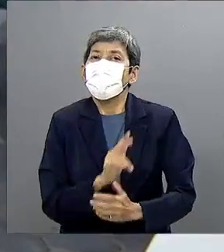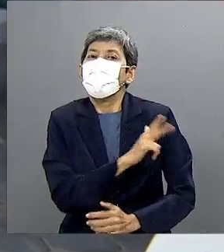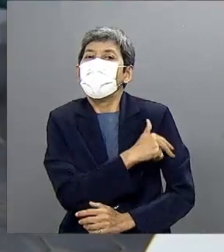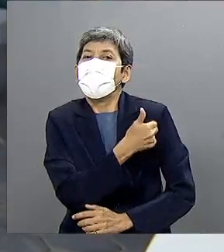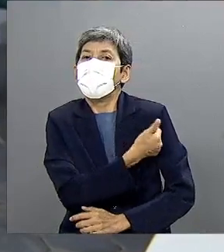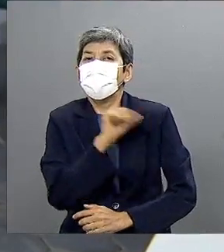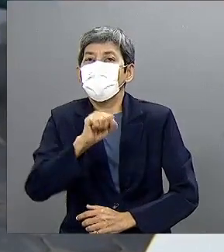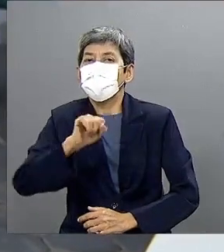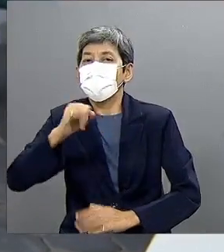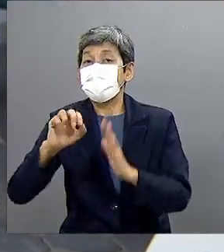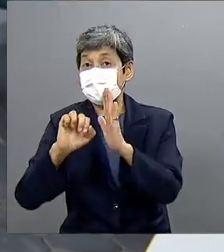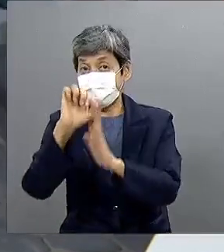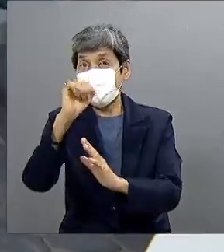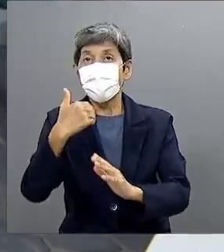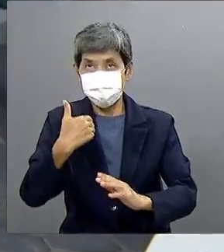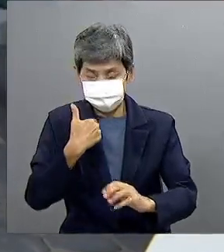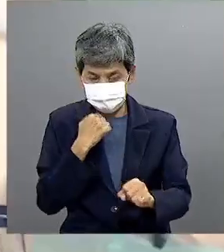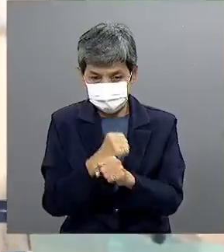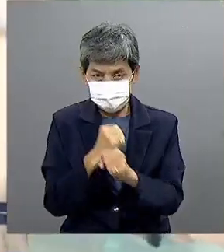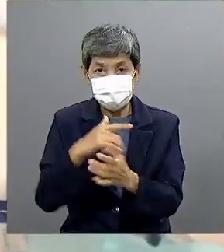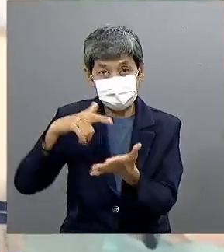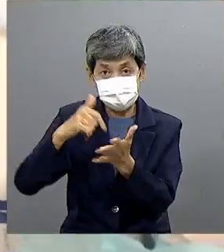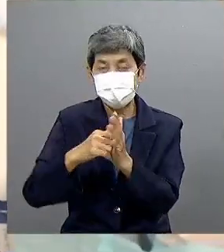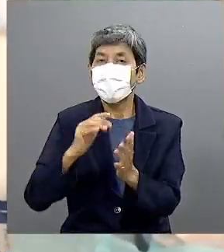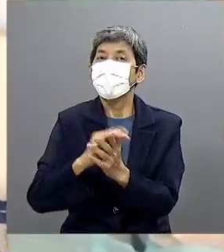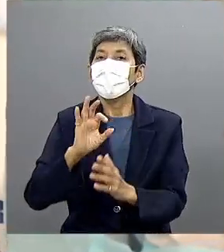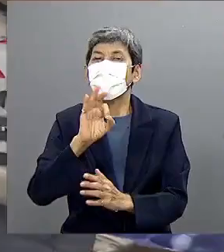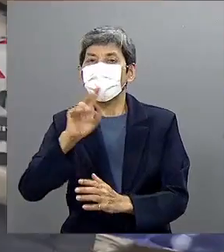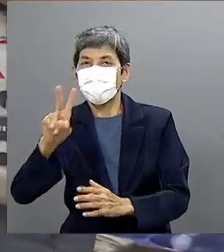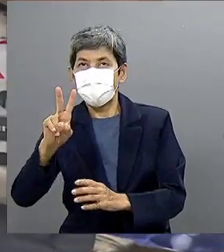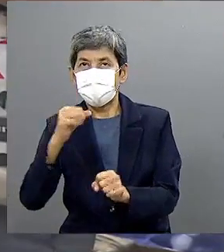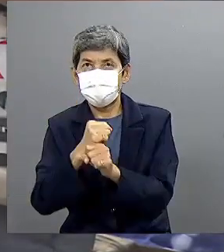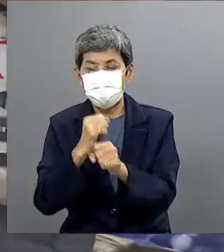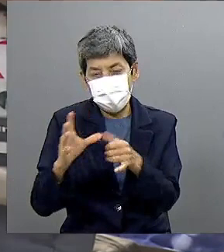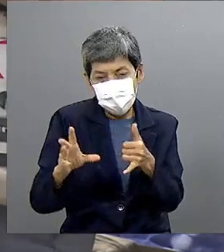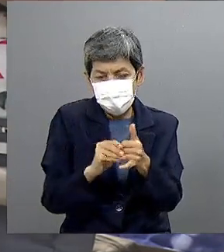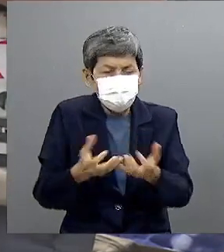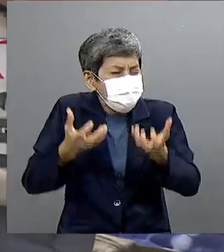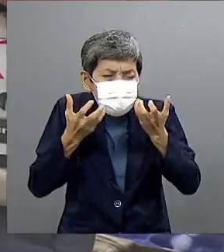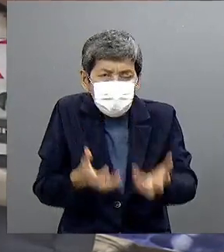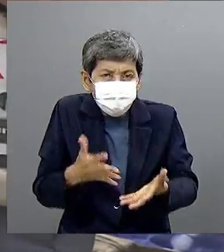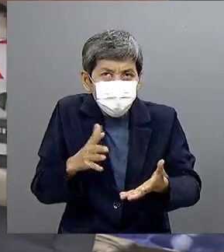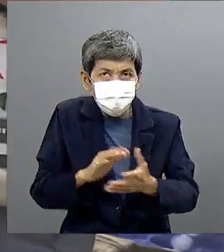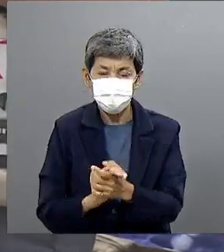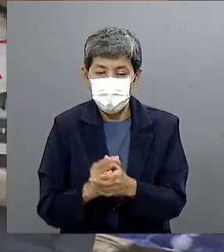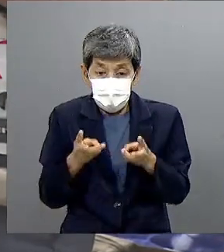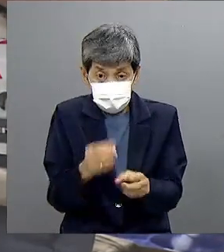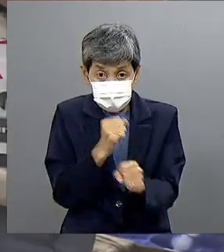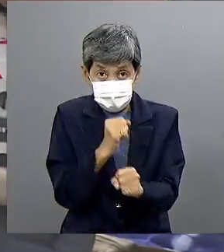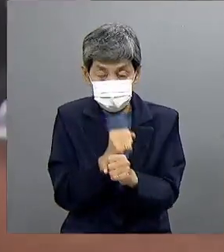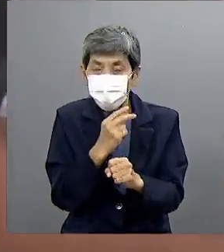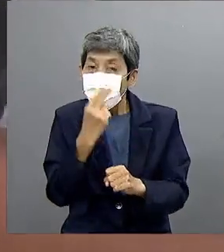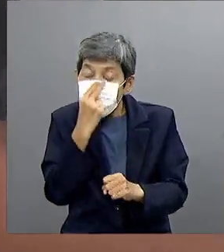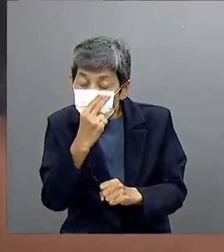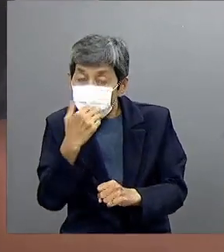หม่ระบุว่าขณะนี้ได้ลดการจ่ายยาฟาวิพิราเวียในผู้ติดเชื้อที่ไม่มีอาการโดยปรับวิธีการรักษาตามสถานการณ์และอา